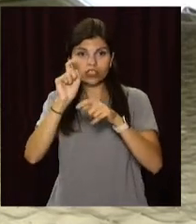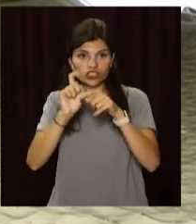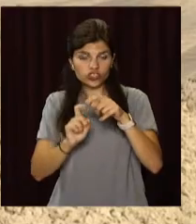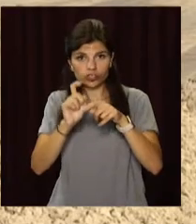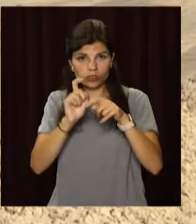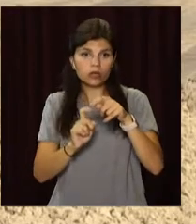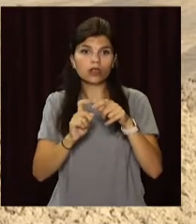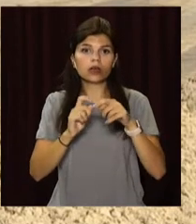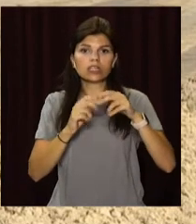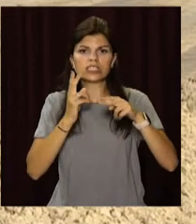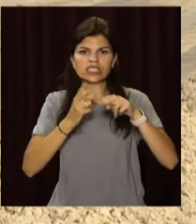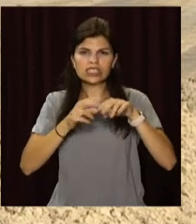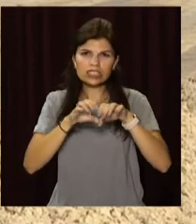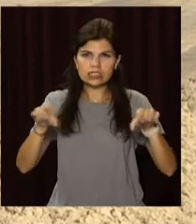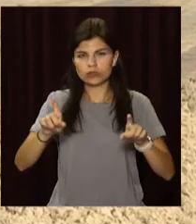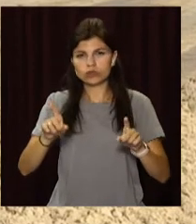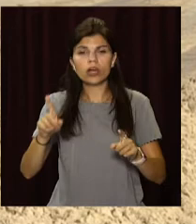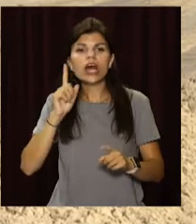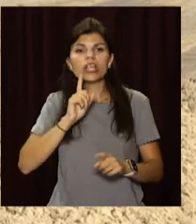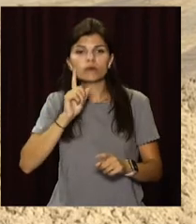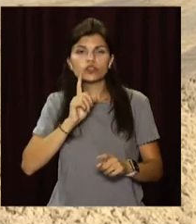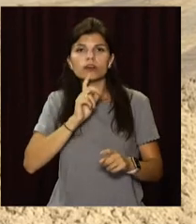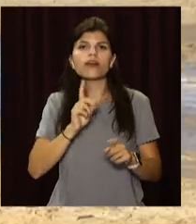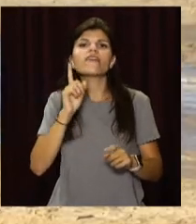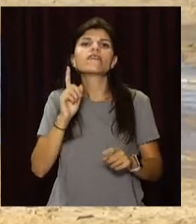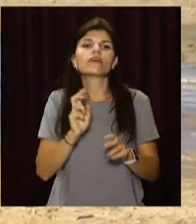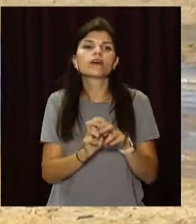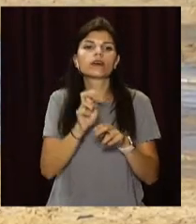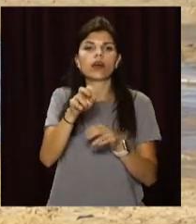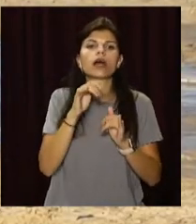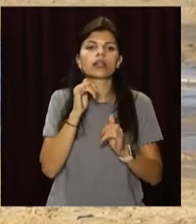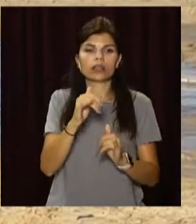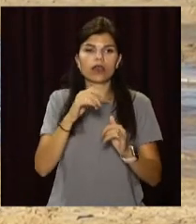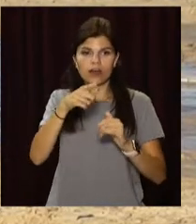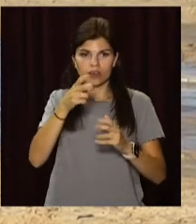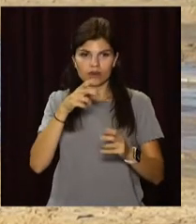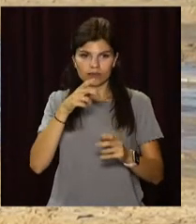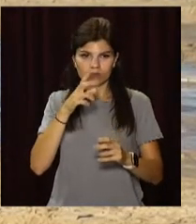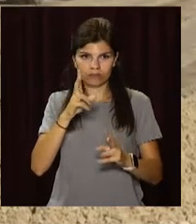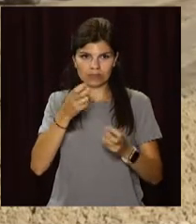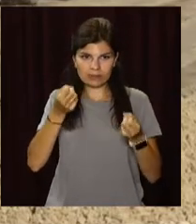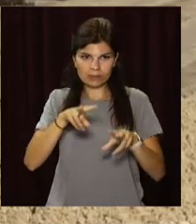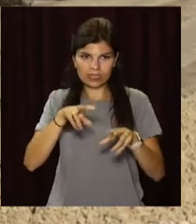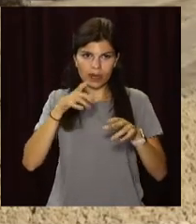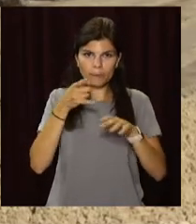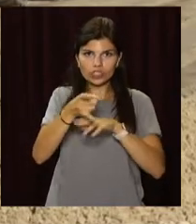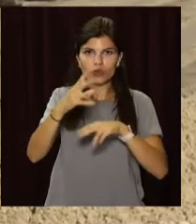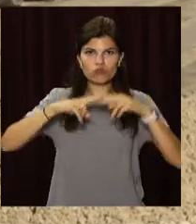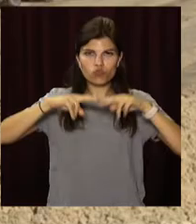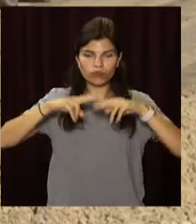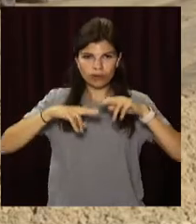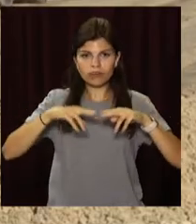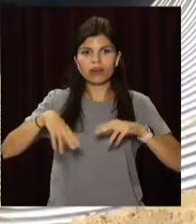під буронабивні палі. А ще зводять тимчасові переправи через Оріль для проїзду будівельної техніки. Траса Дніпро, Царичанка,